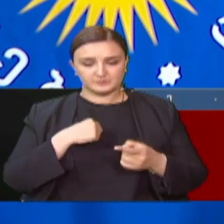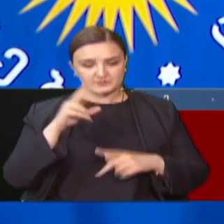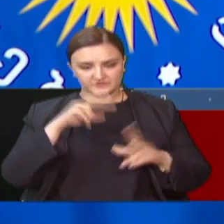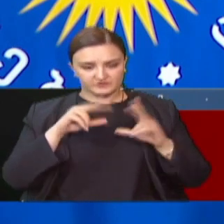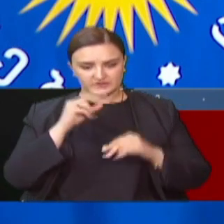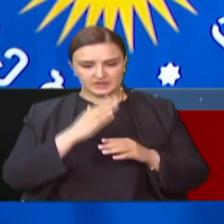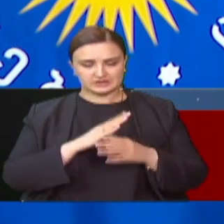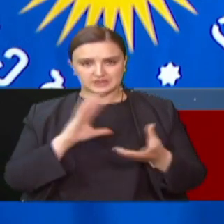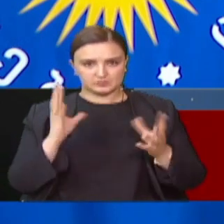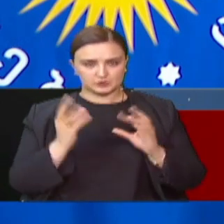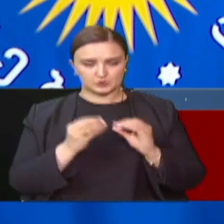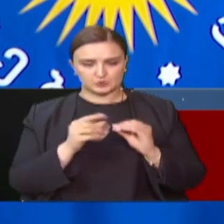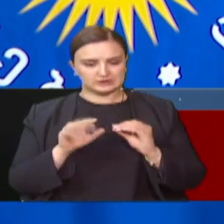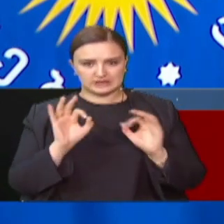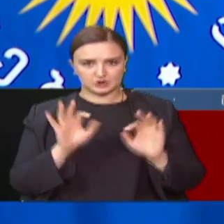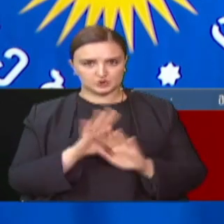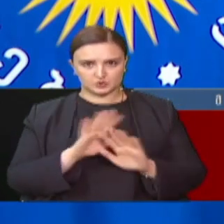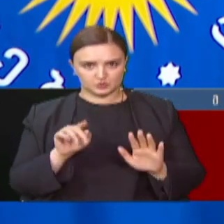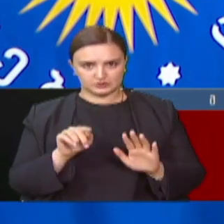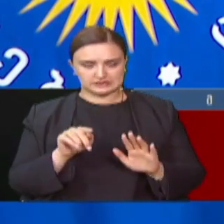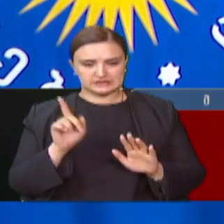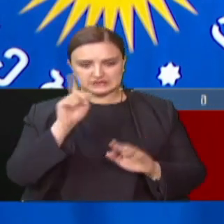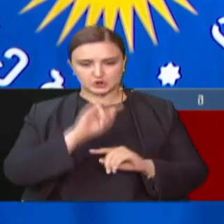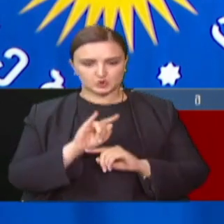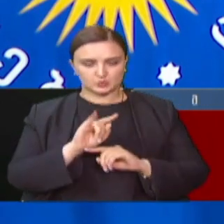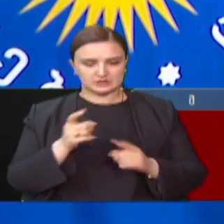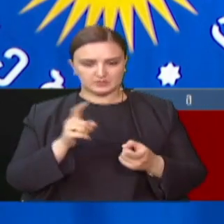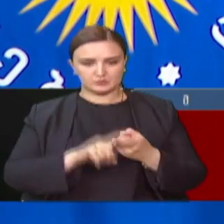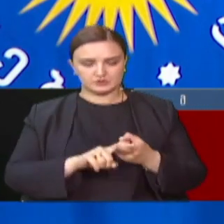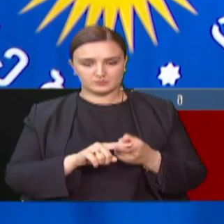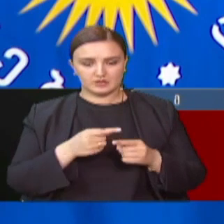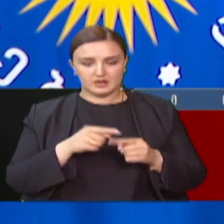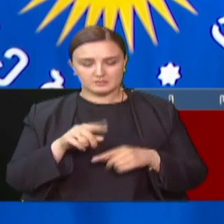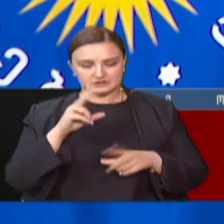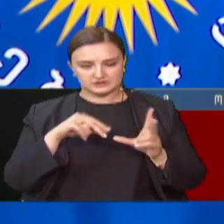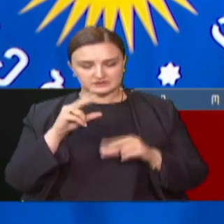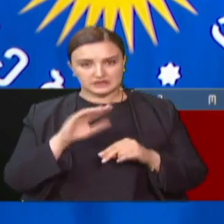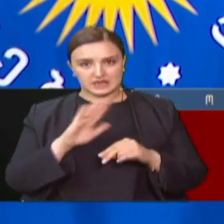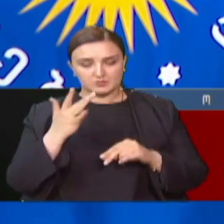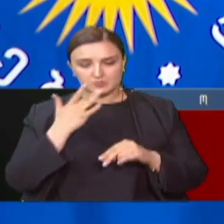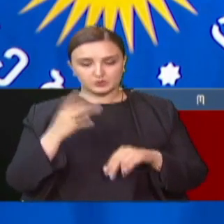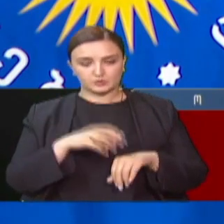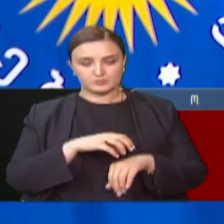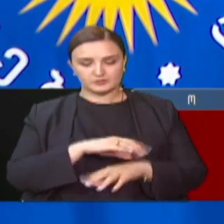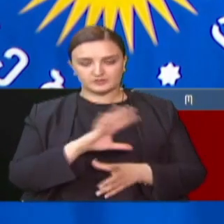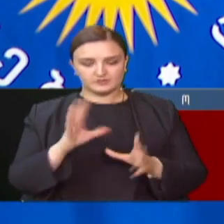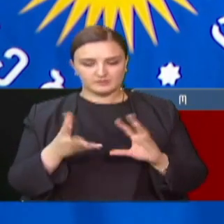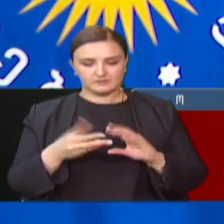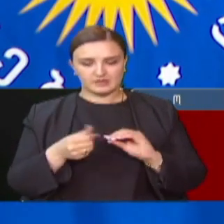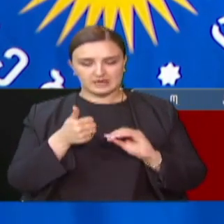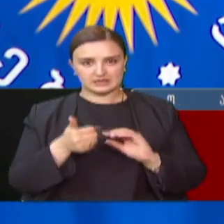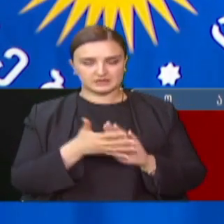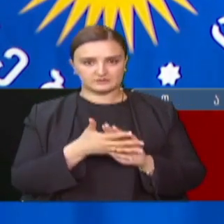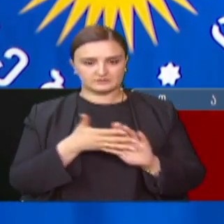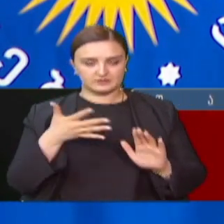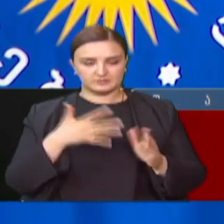არის აბსოლუტურად არასწორი, სიცრუეზე დაფუძნებული და ამას თვლის არაპოლიტიკური პარტია, მხოლოდ ამას ყველა კარგად ხვდებით საქართველოში და